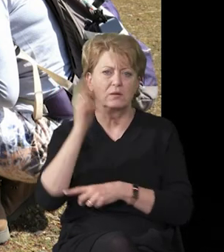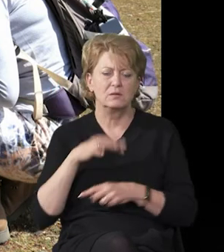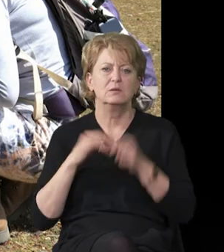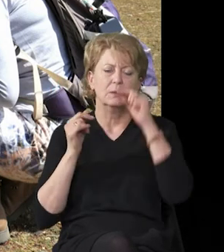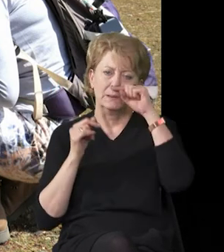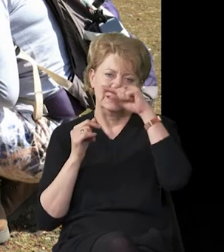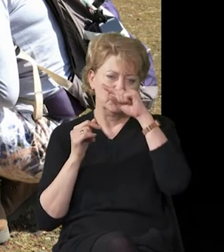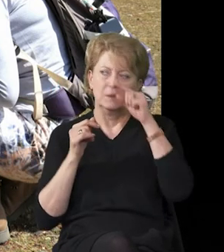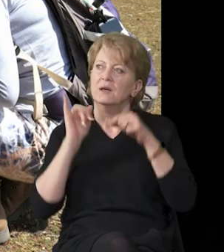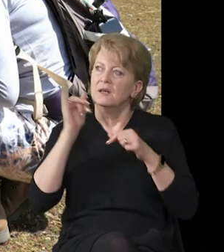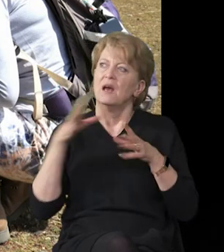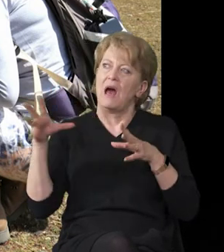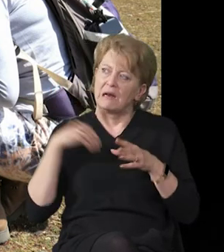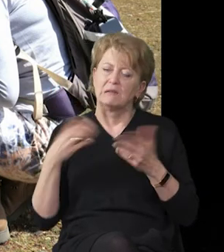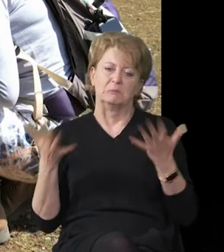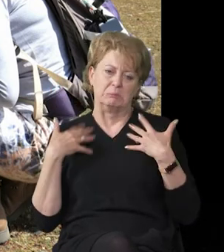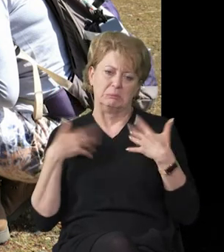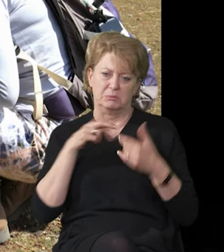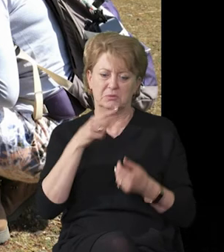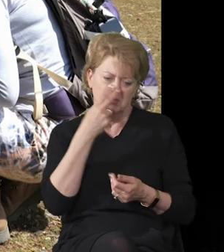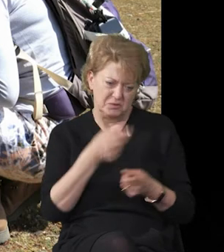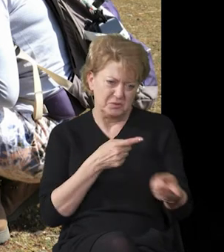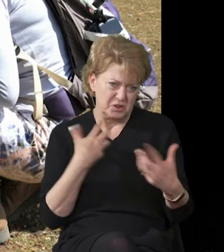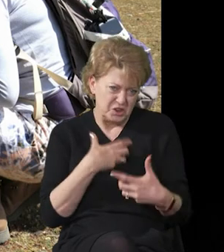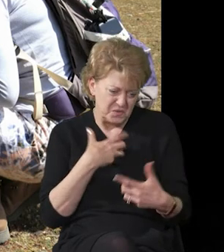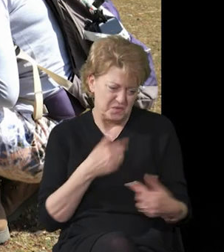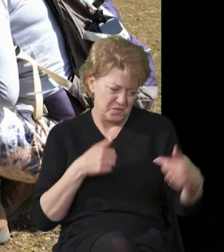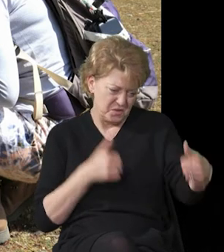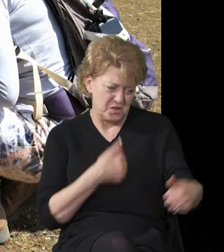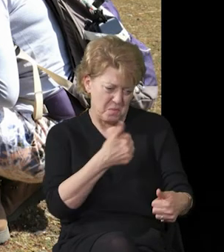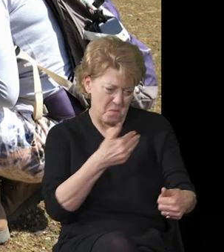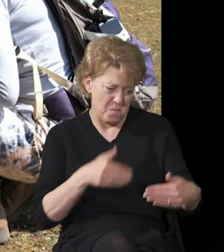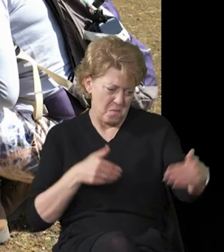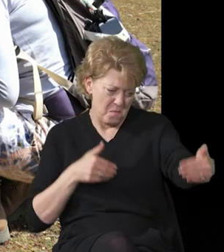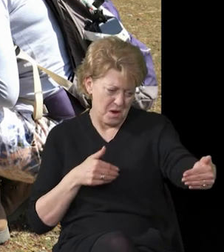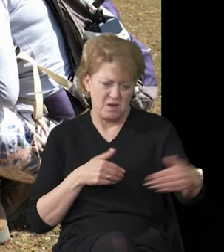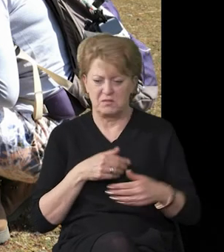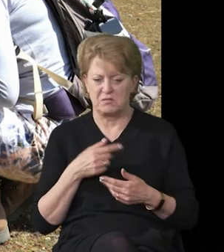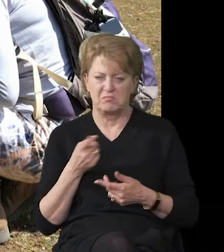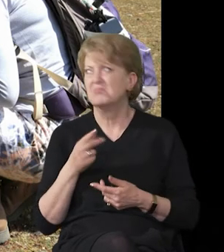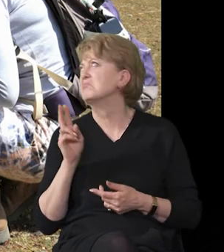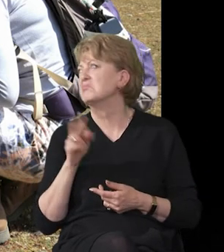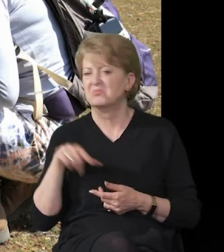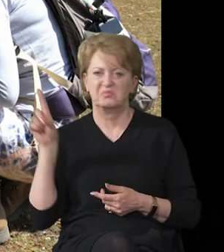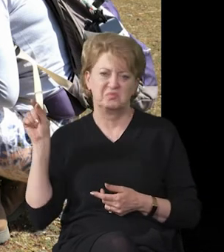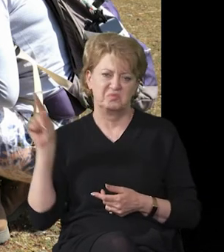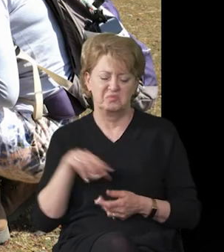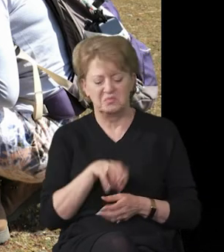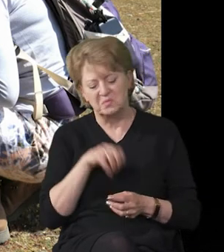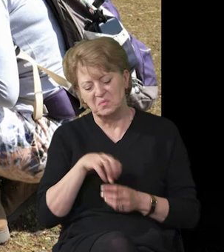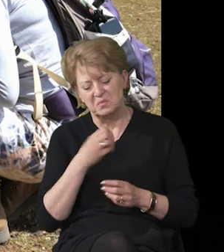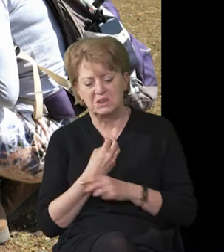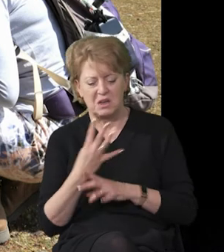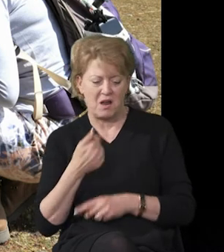no dzikie zwierzę dosłownie metr od nas skubie sobie łagodnie trawkę, a my sobie po prostu patrzymy i oglądamy to, co